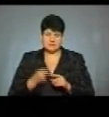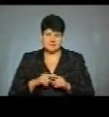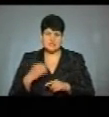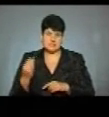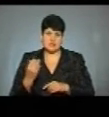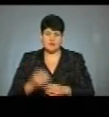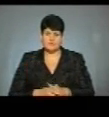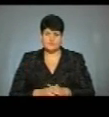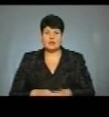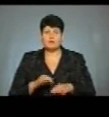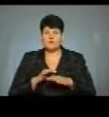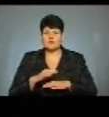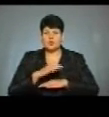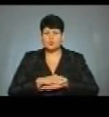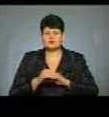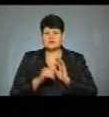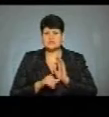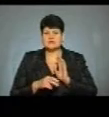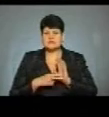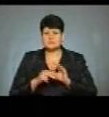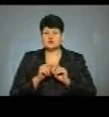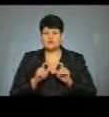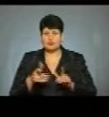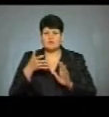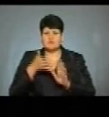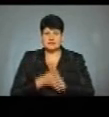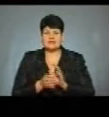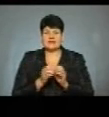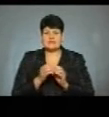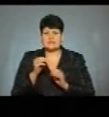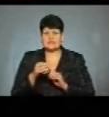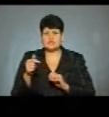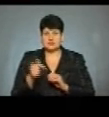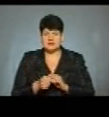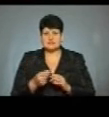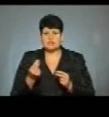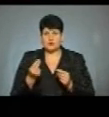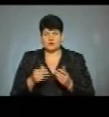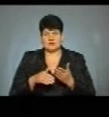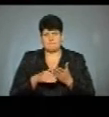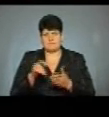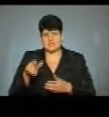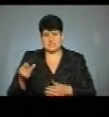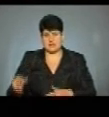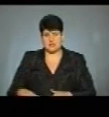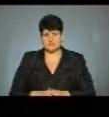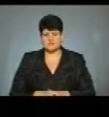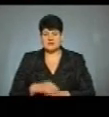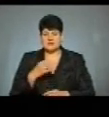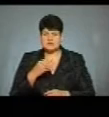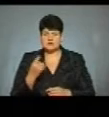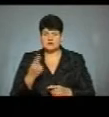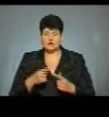цікаво. На проведення уроків в 67 школах витратили 10 тисяч гривень за кошти меценатів. Повідомив один з